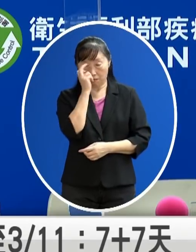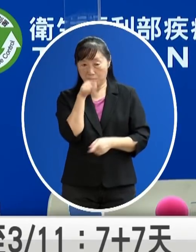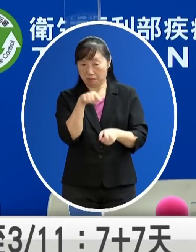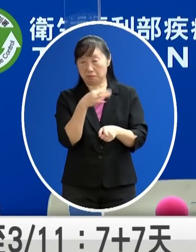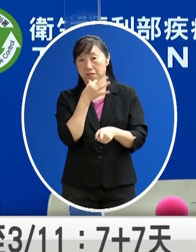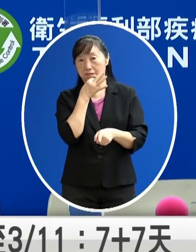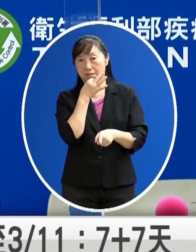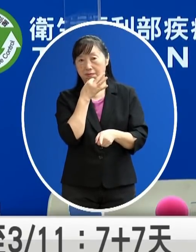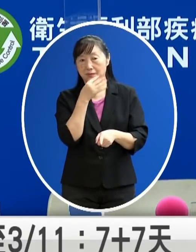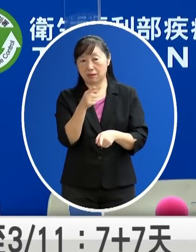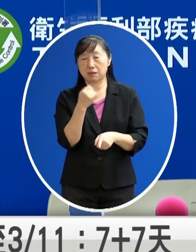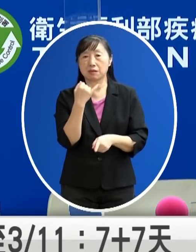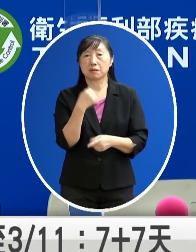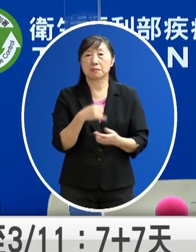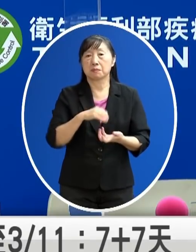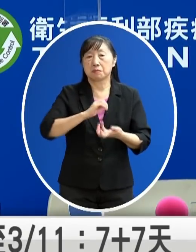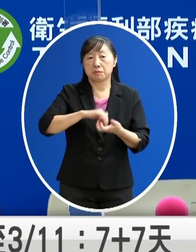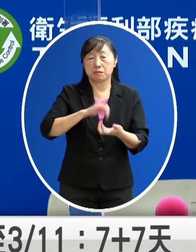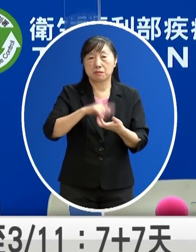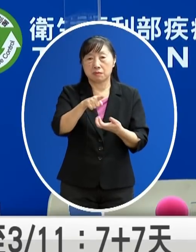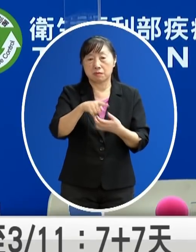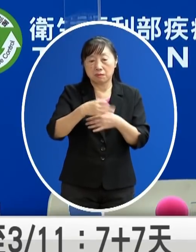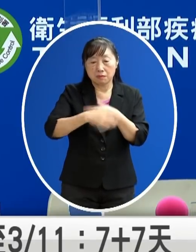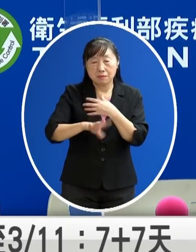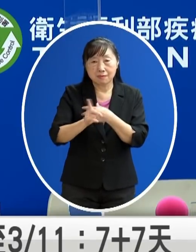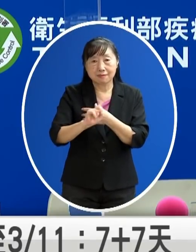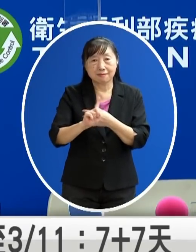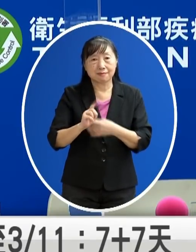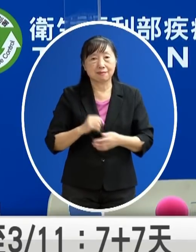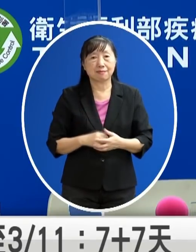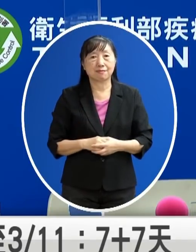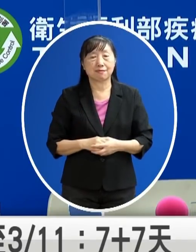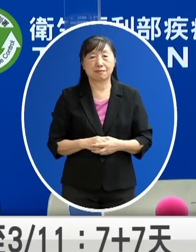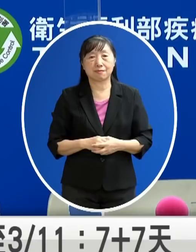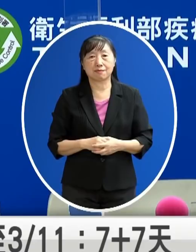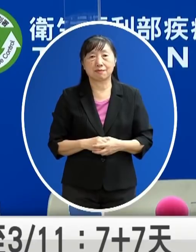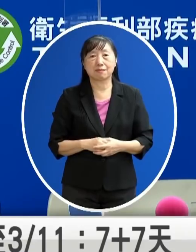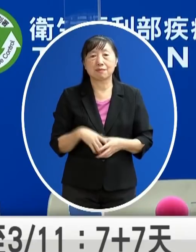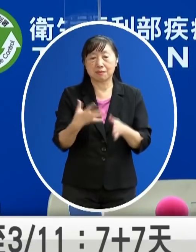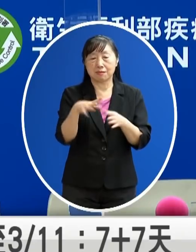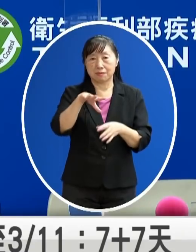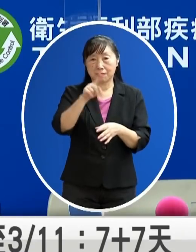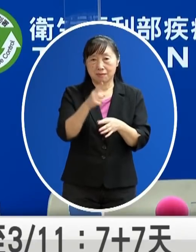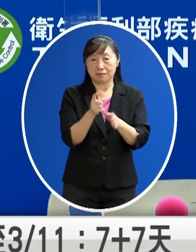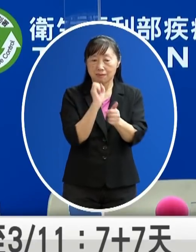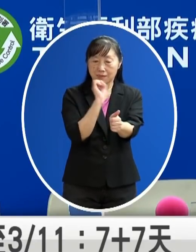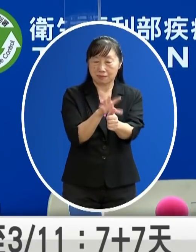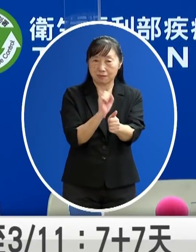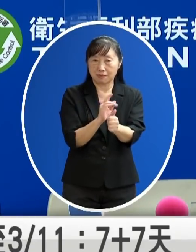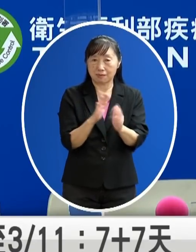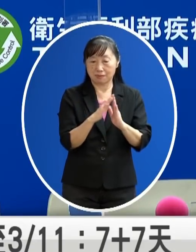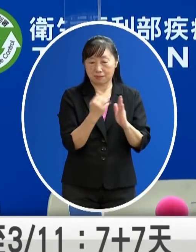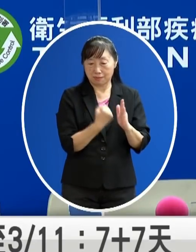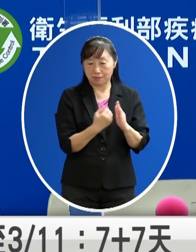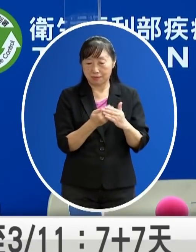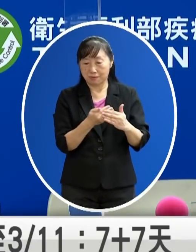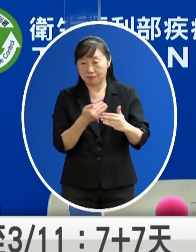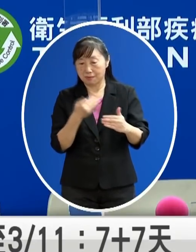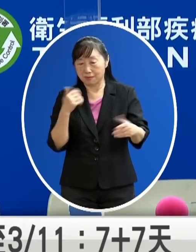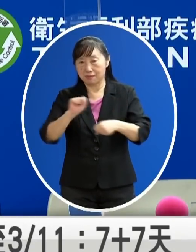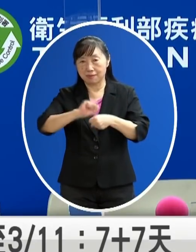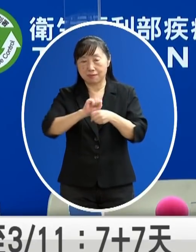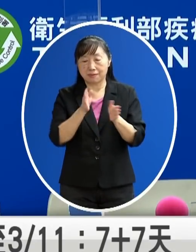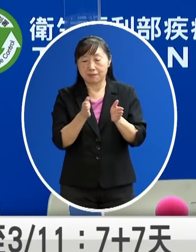可能会有一些在管理上的问题，所以先让居检的时间